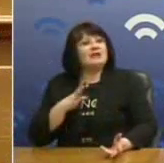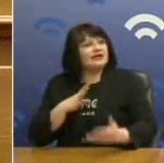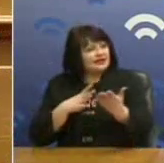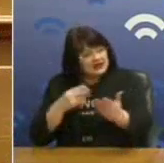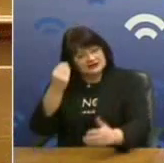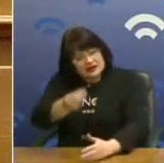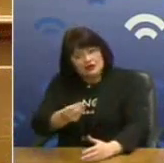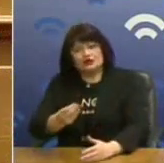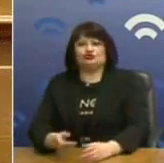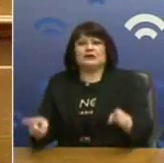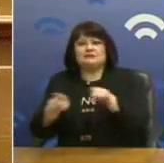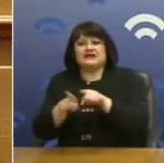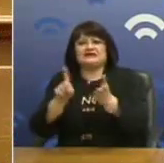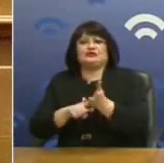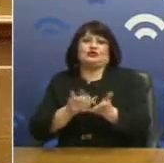μαζί αυτή την πρόταση.